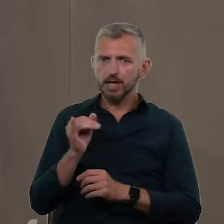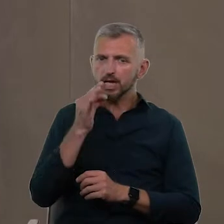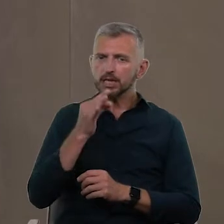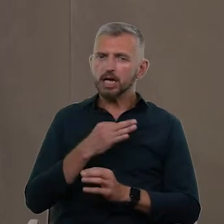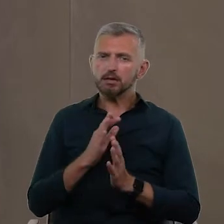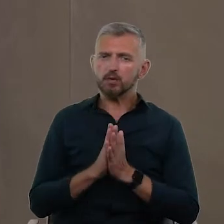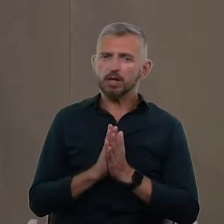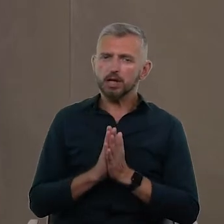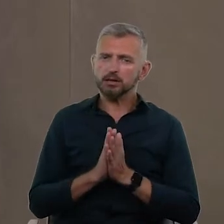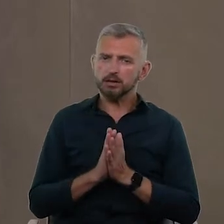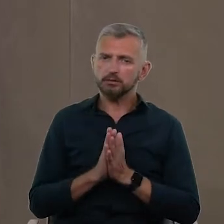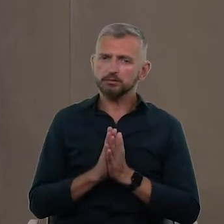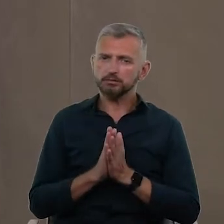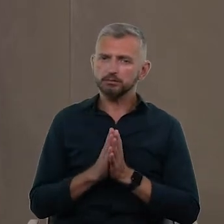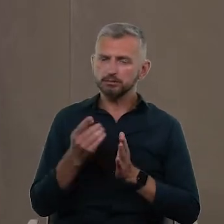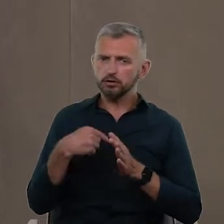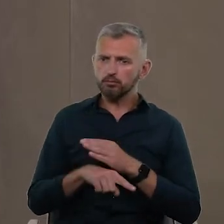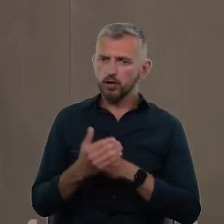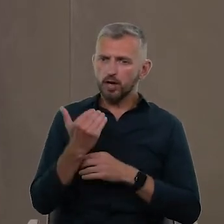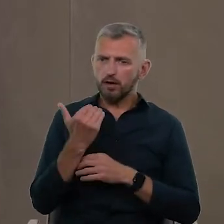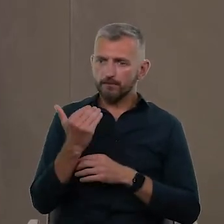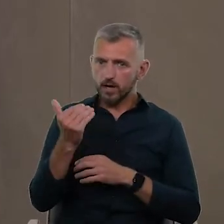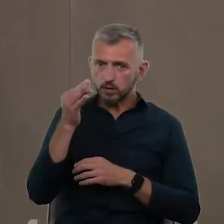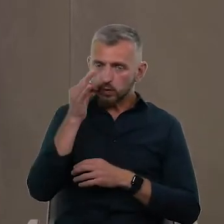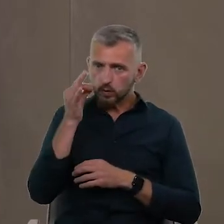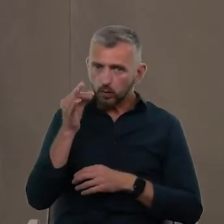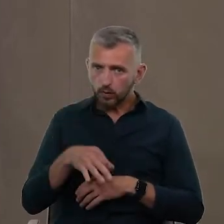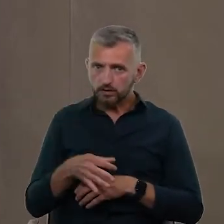скажіть, будь ласка, тобто от ваш досвід,